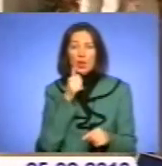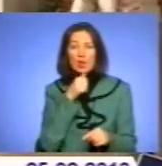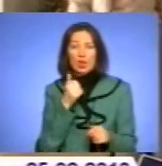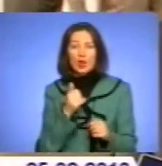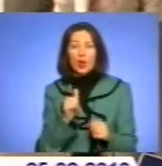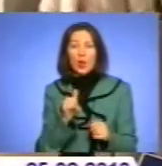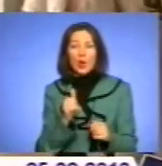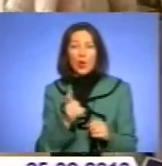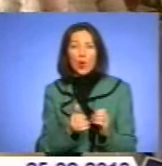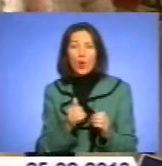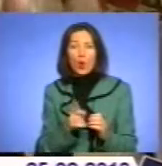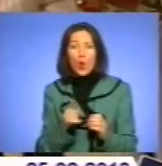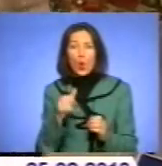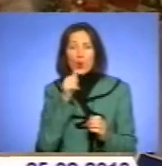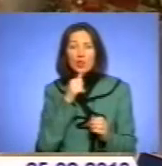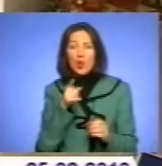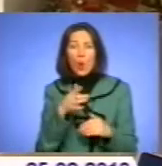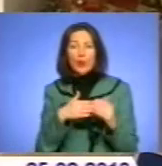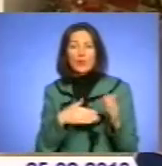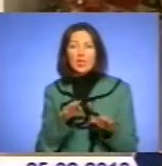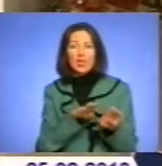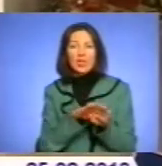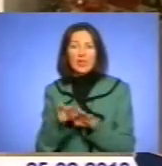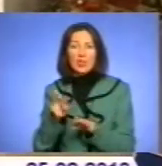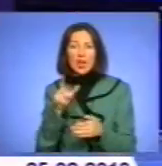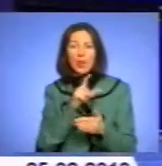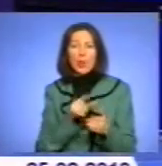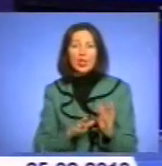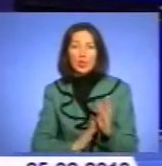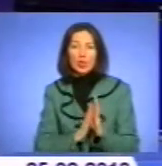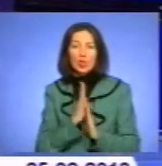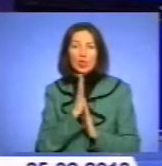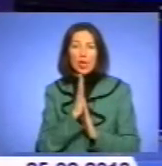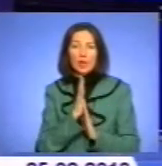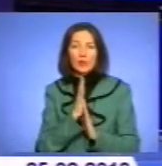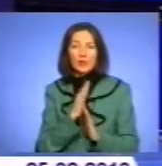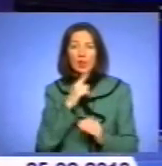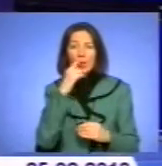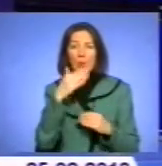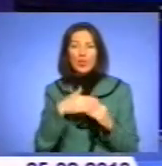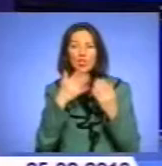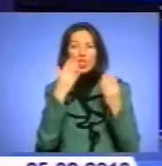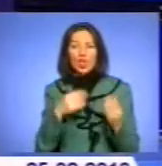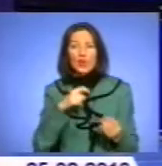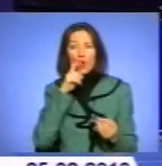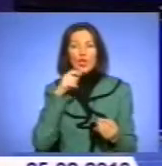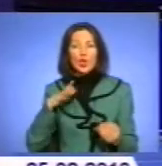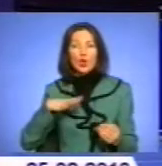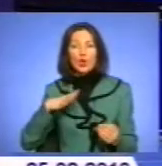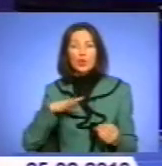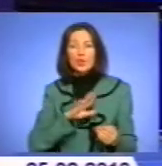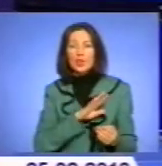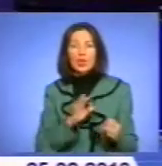його професійний рівень як поета зростає. У найближчі дні в Україні очікуються